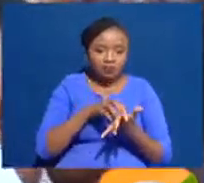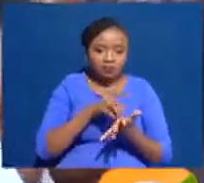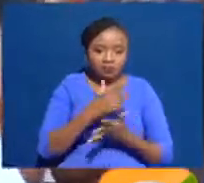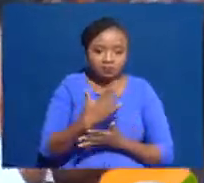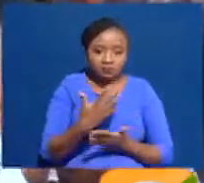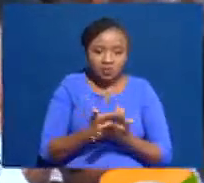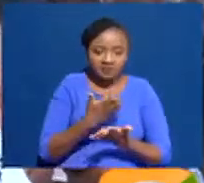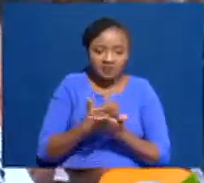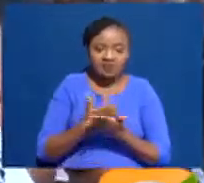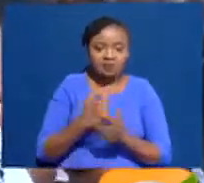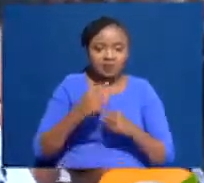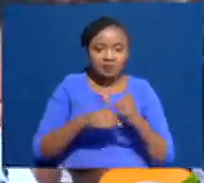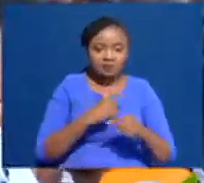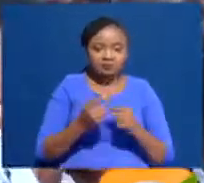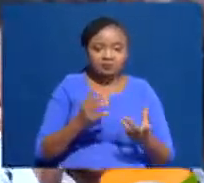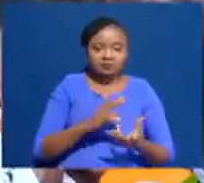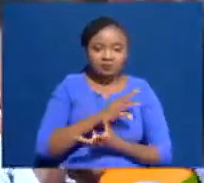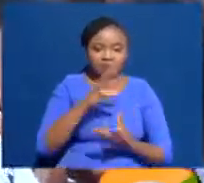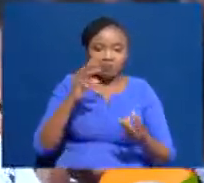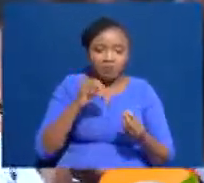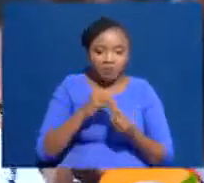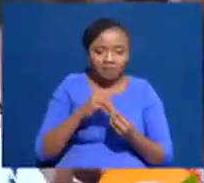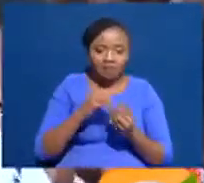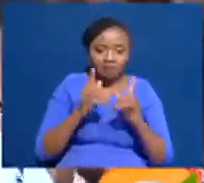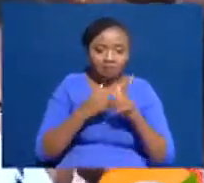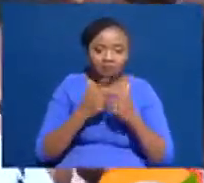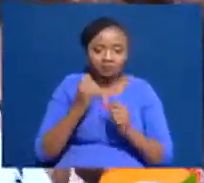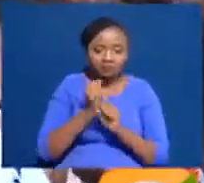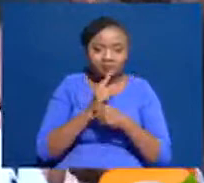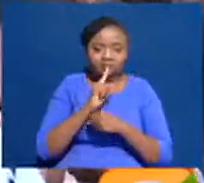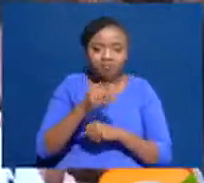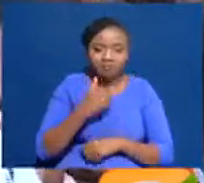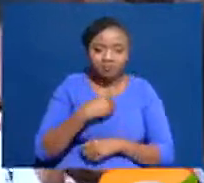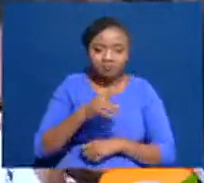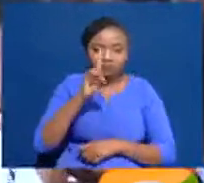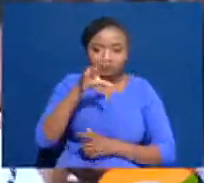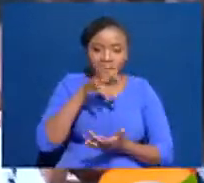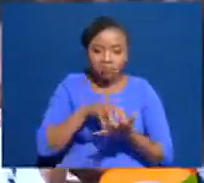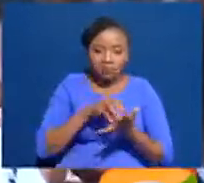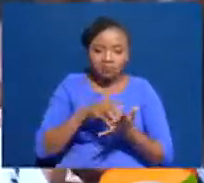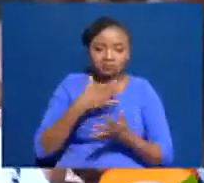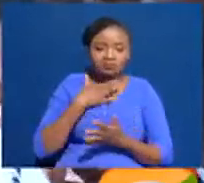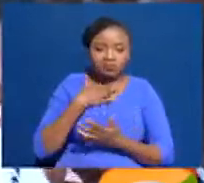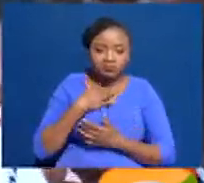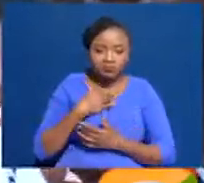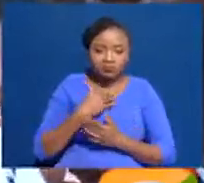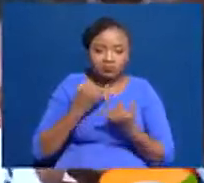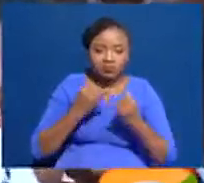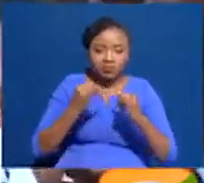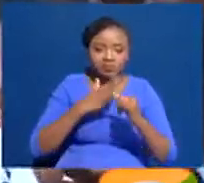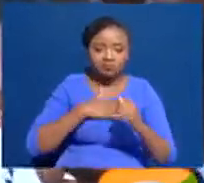pia tutajumuisha kwamba zote ziwe ni kesi moja, tuhakikishe kwamba tunadai haki yetu ya kikatiba ya kuandamana.